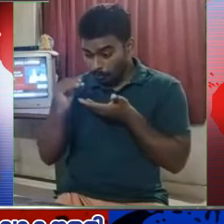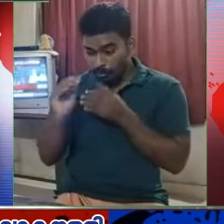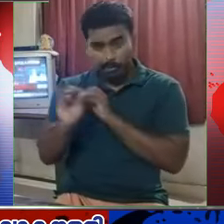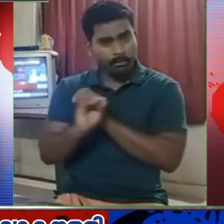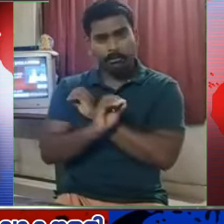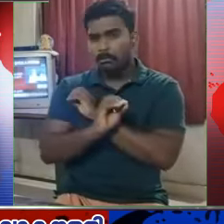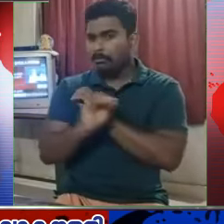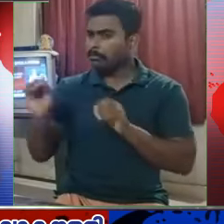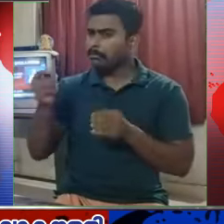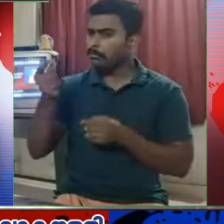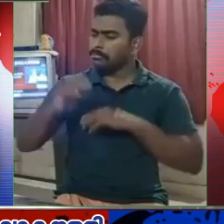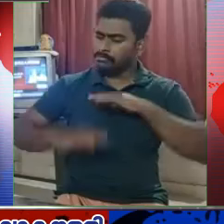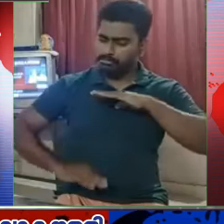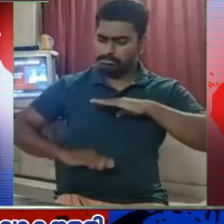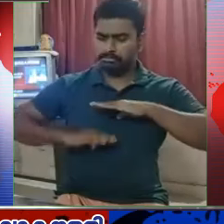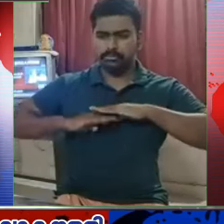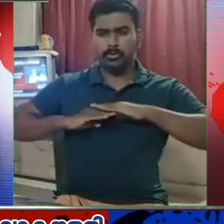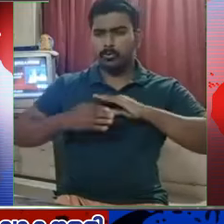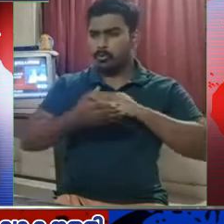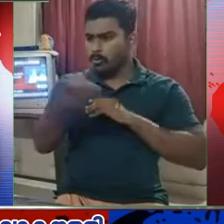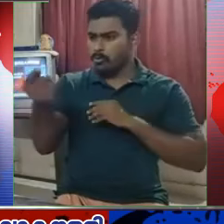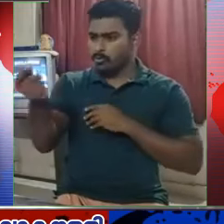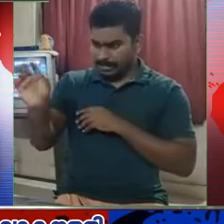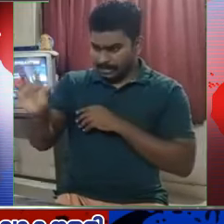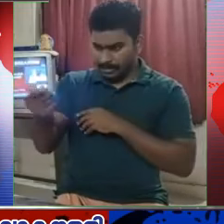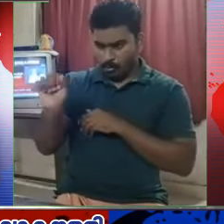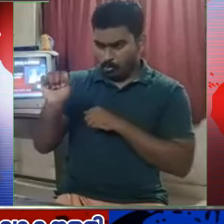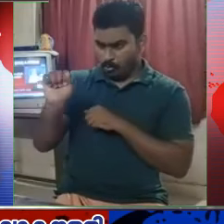ആ വാർത്ത അടിസ്ഥാനരഹിതമായ വാർത്തയാണ്.